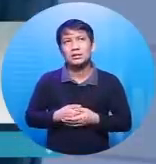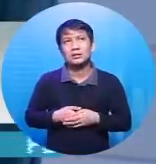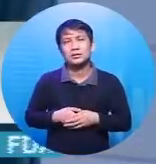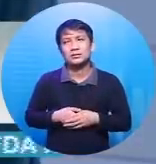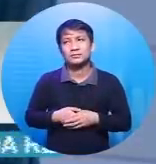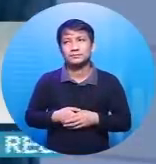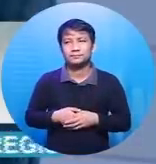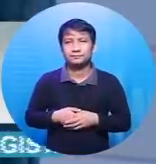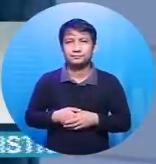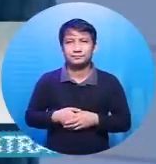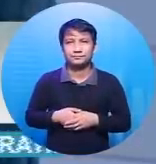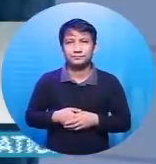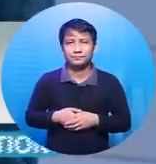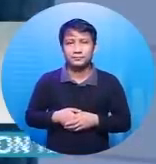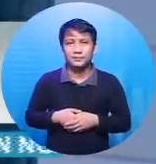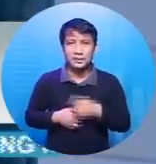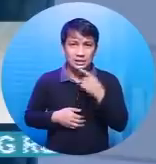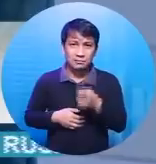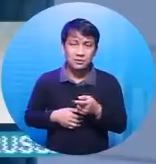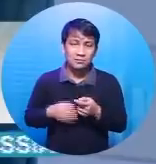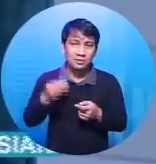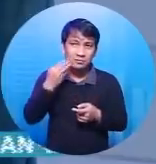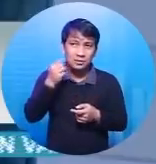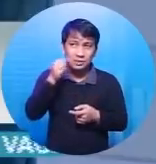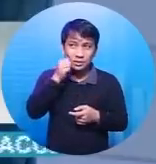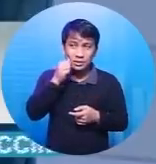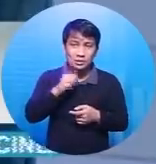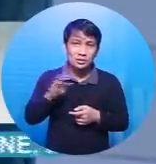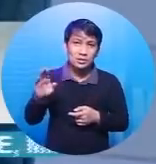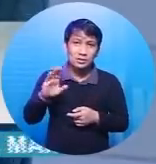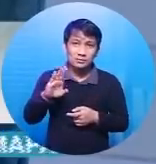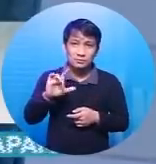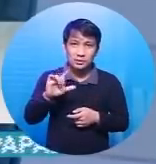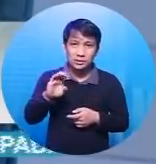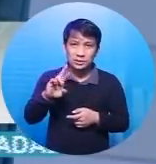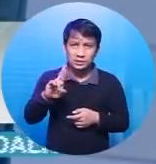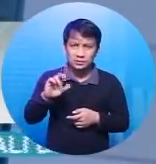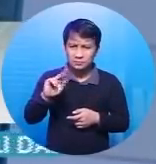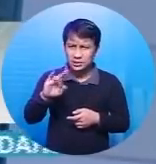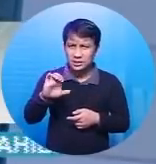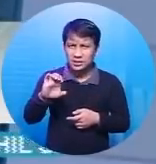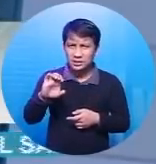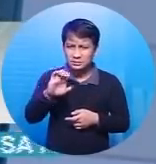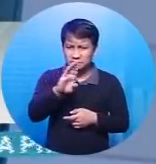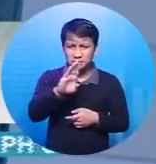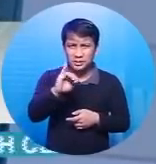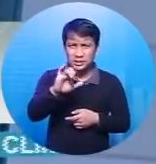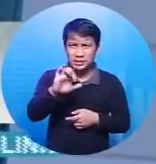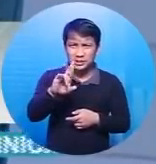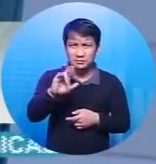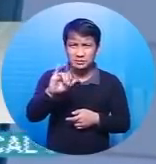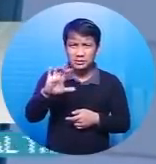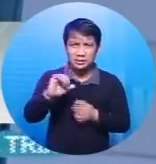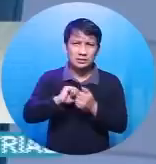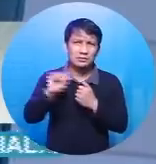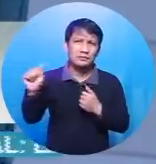Si Ma'am Karen Abalos ng Barangay San Roque, Biliran. Ma'am, congratulations! 5,000 pesos ngayong araw na